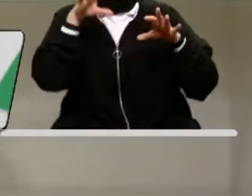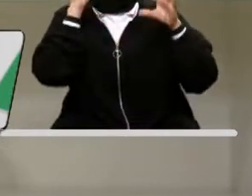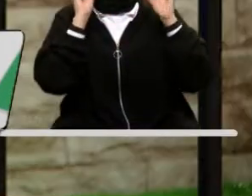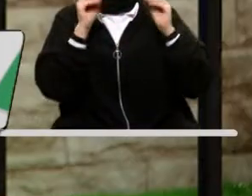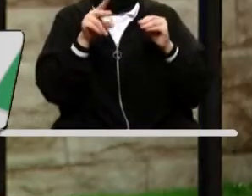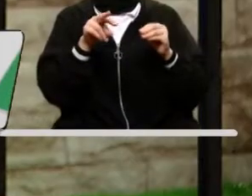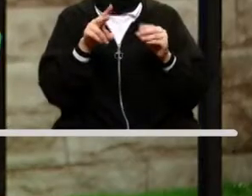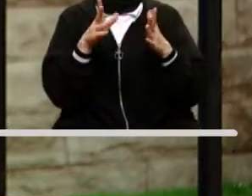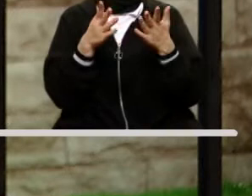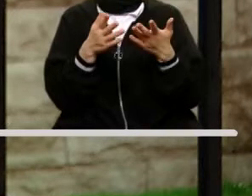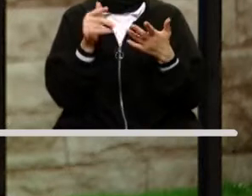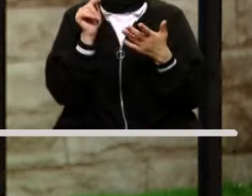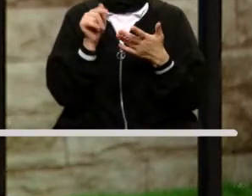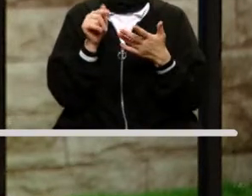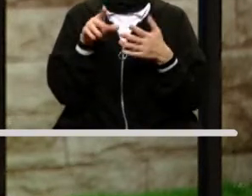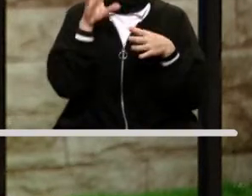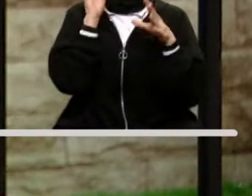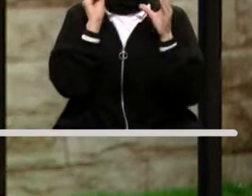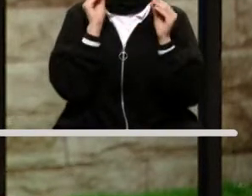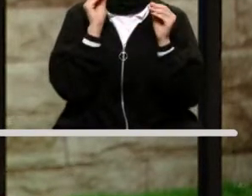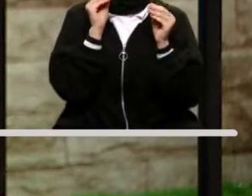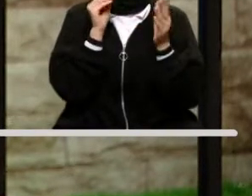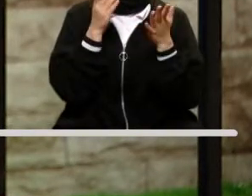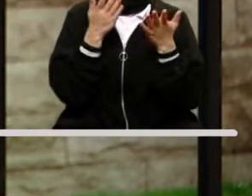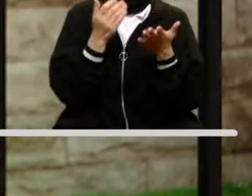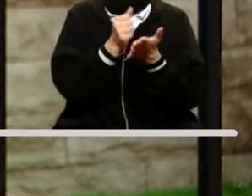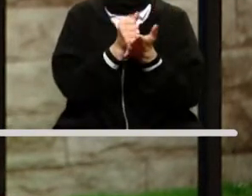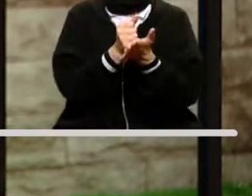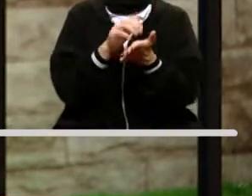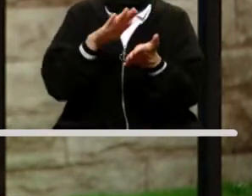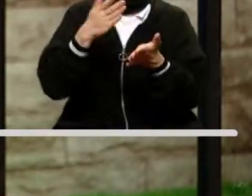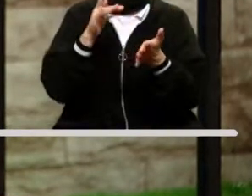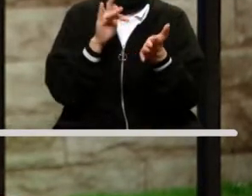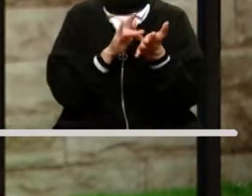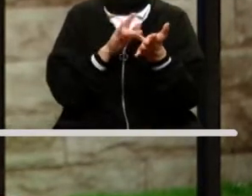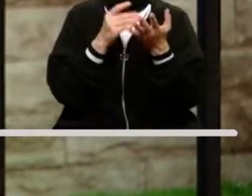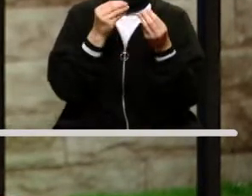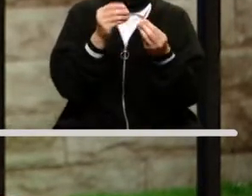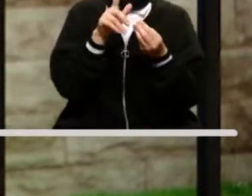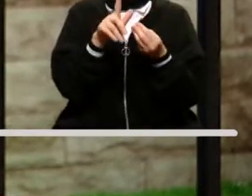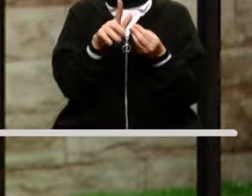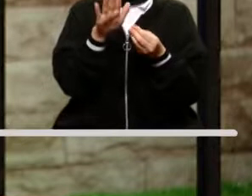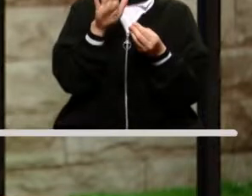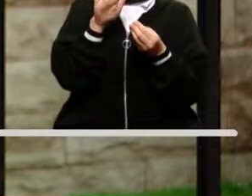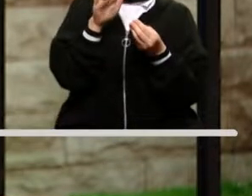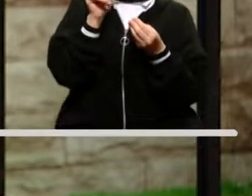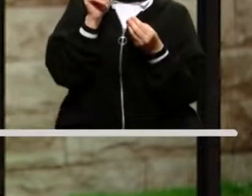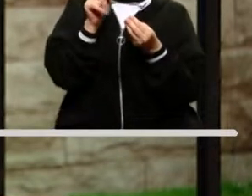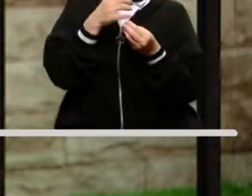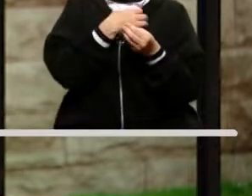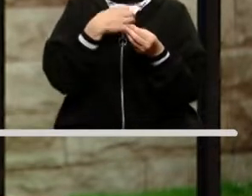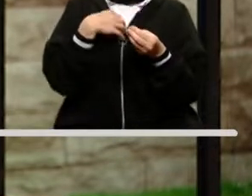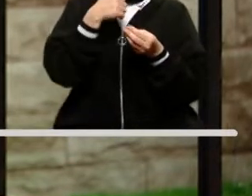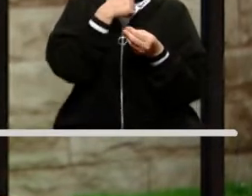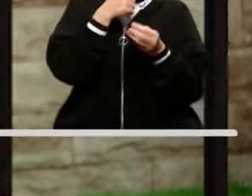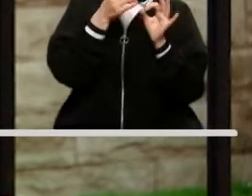karşılık bekliyor. İlla ödülle cezayla değil. Bunun duygusal anlamda da anne baba ilişkisinde de karşılığın ne